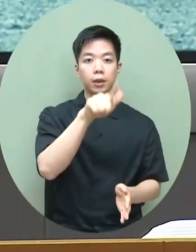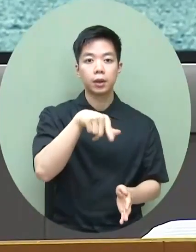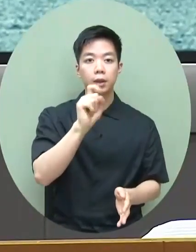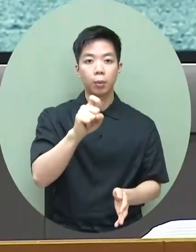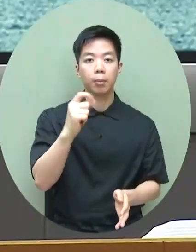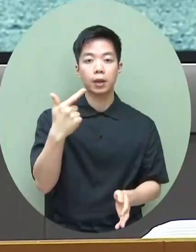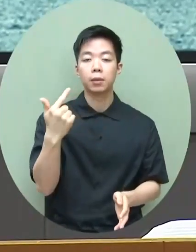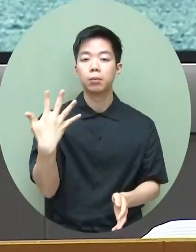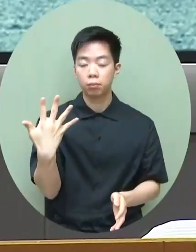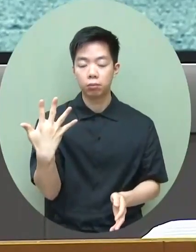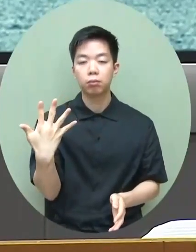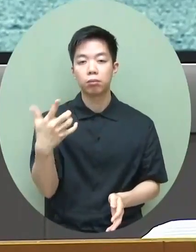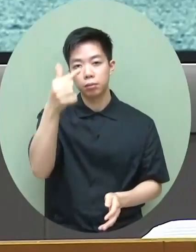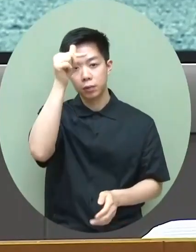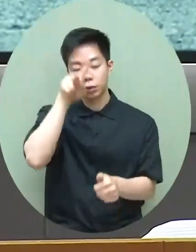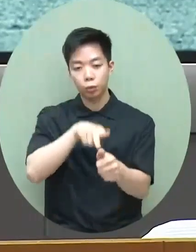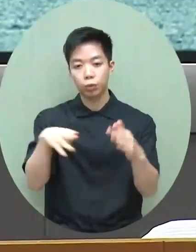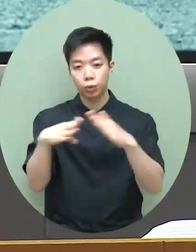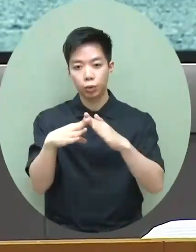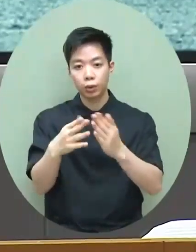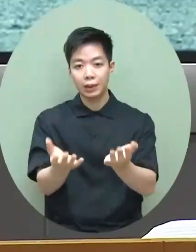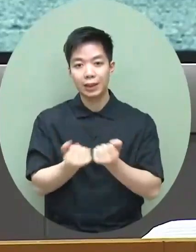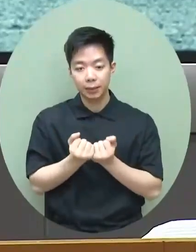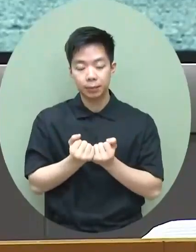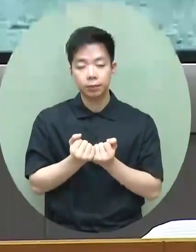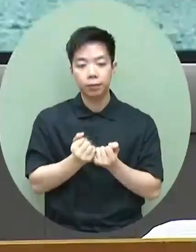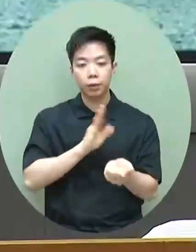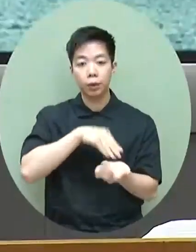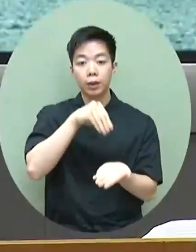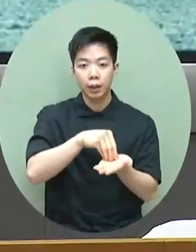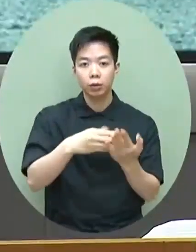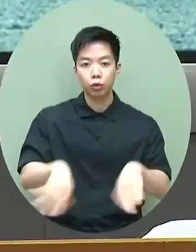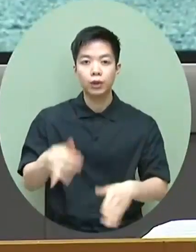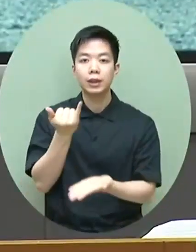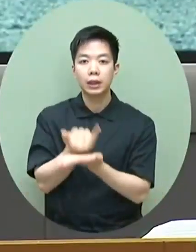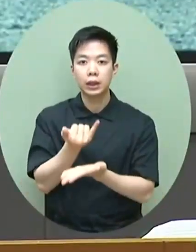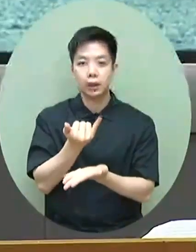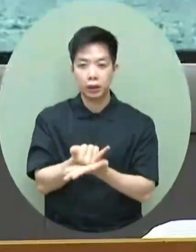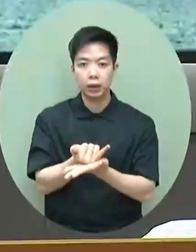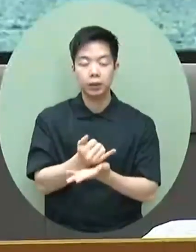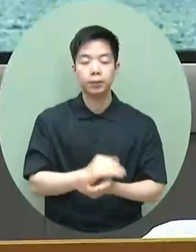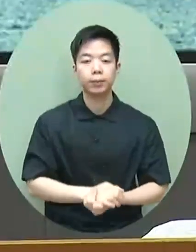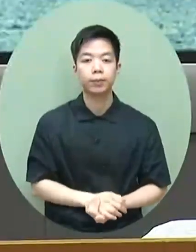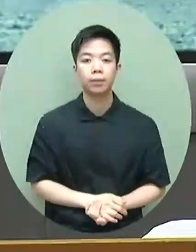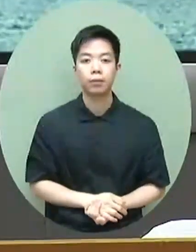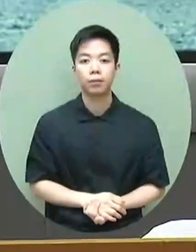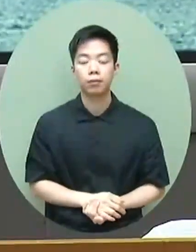醫管局情報的陽性的死亡個案。另外就是我們在